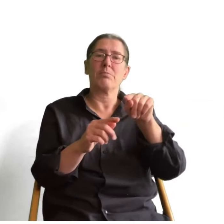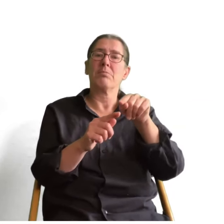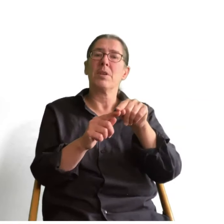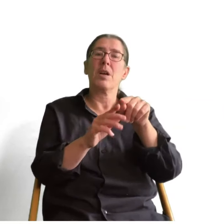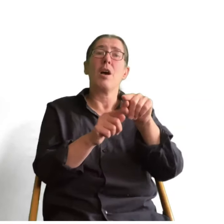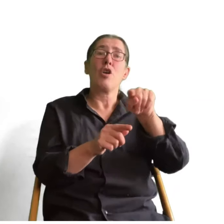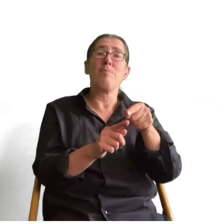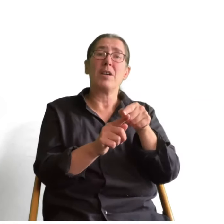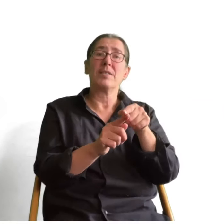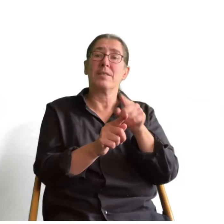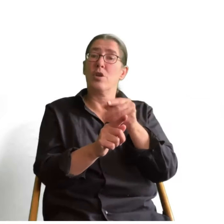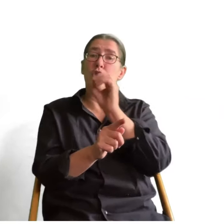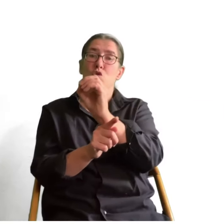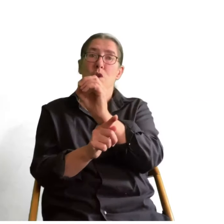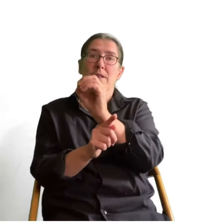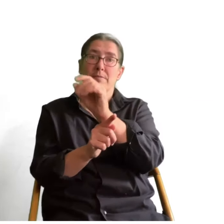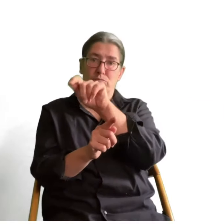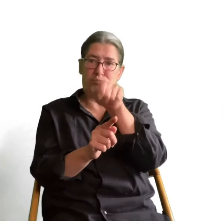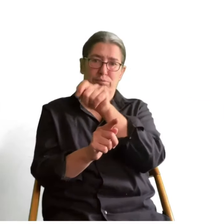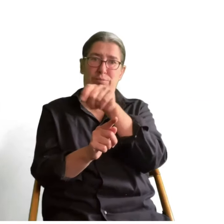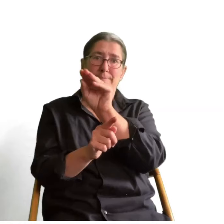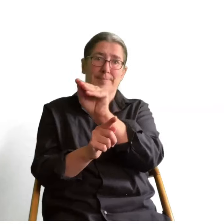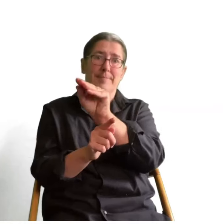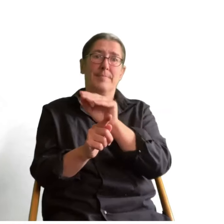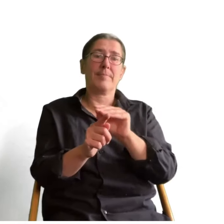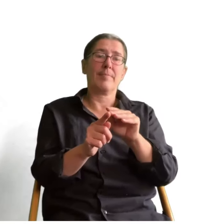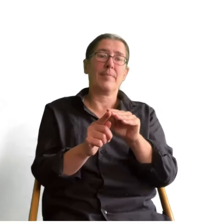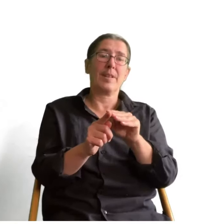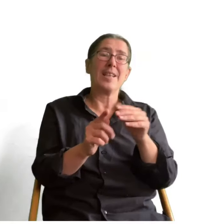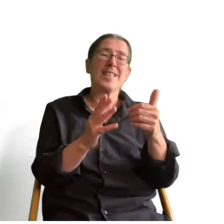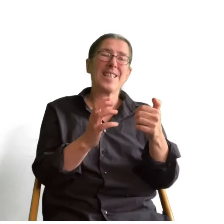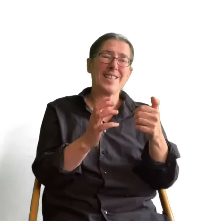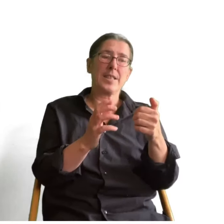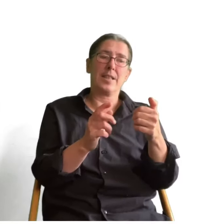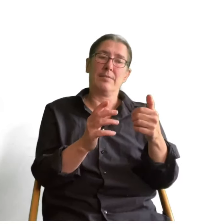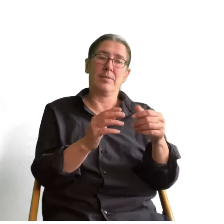Und 60 besteht hier oben aus Zehnern